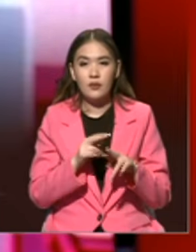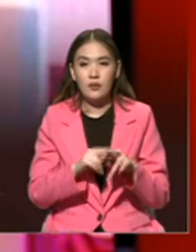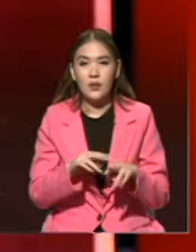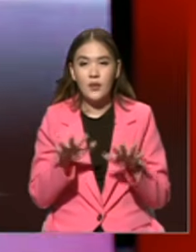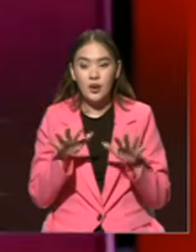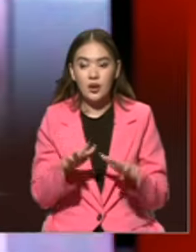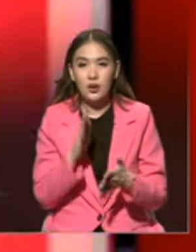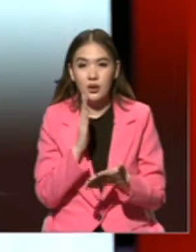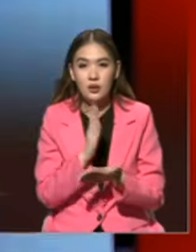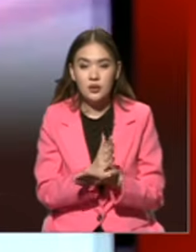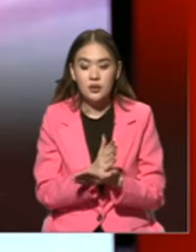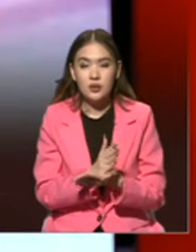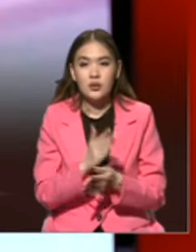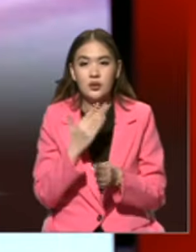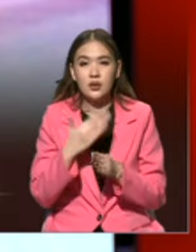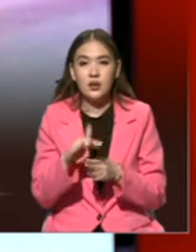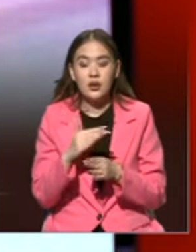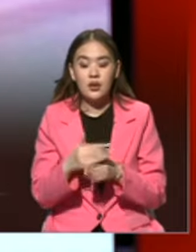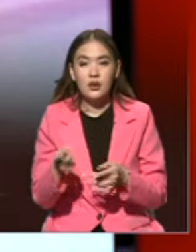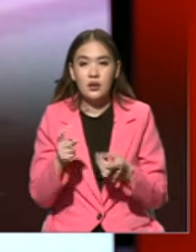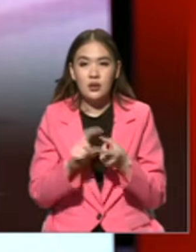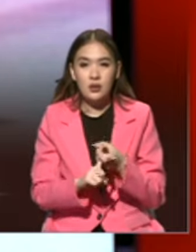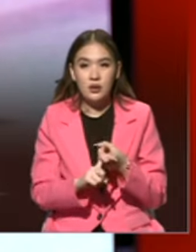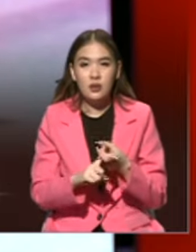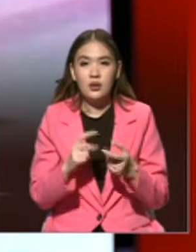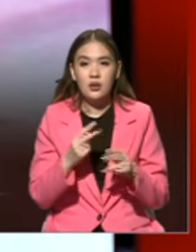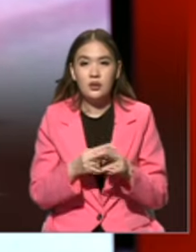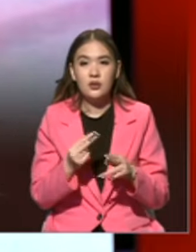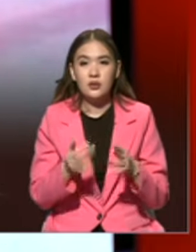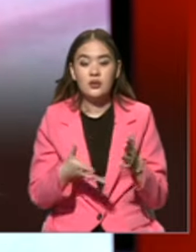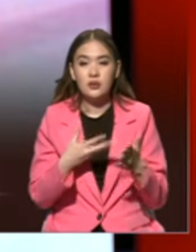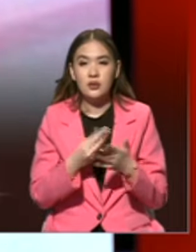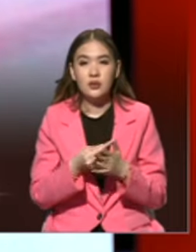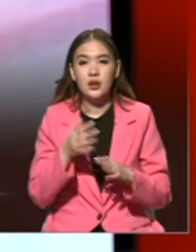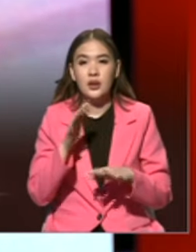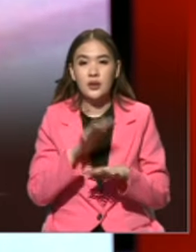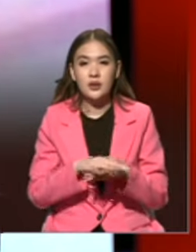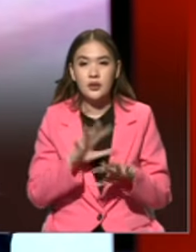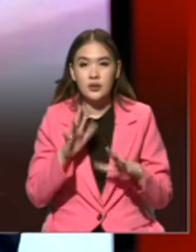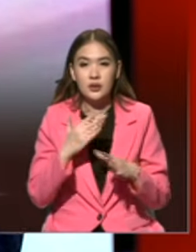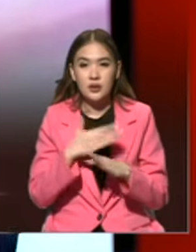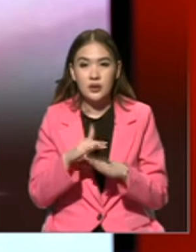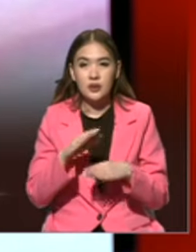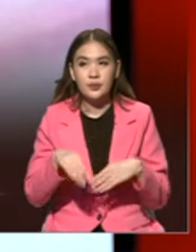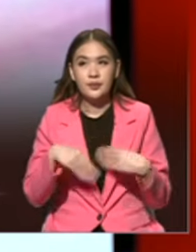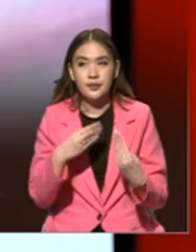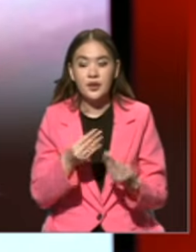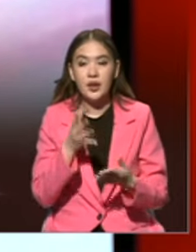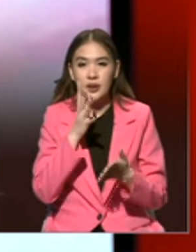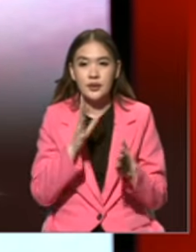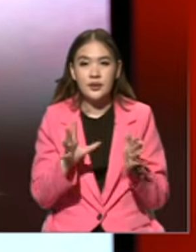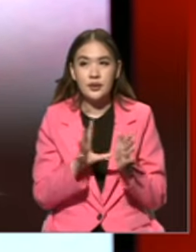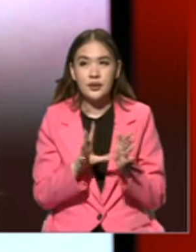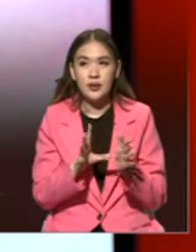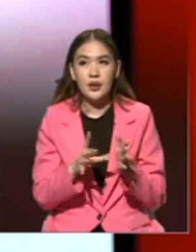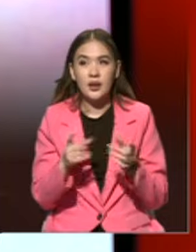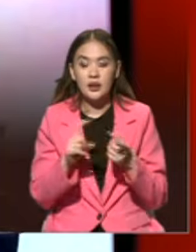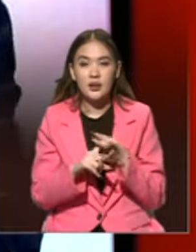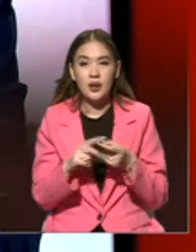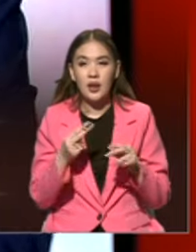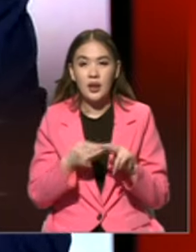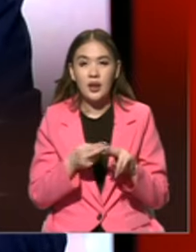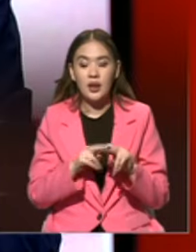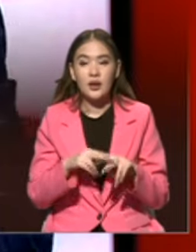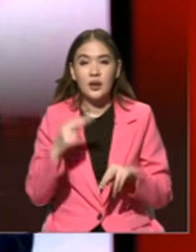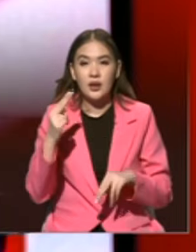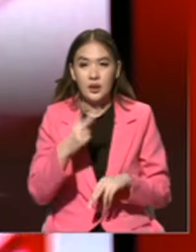бар, несиелендірумен айналысатын. Аграрлық қаржы кредит корпорациясы ол несие берсе, Қазагрофинанс жаңа техника лизингпен айналысады. Осы